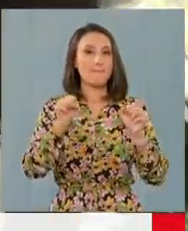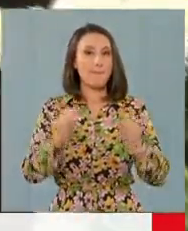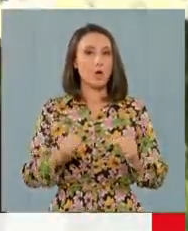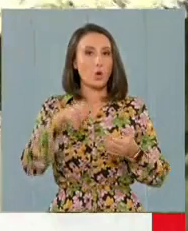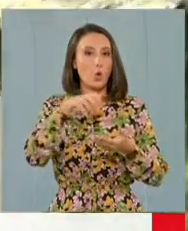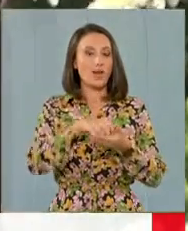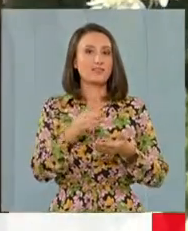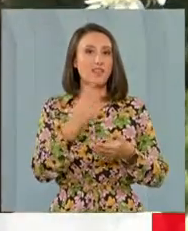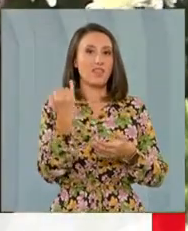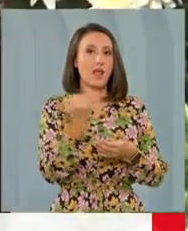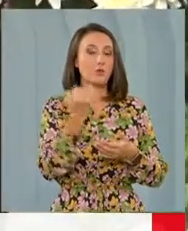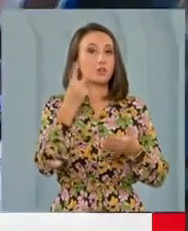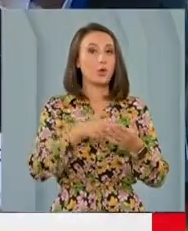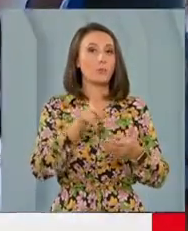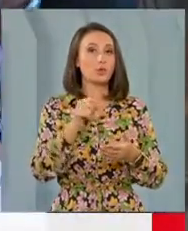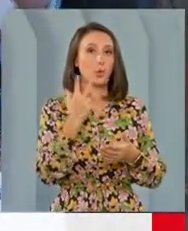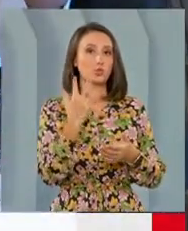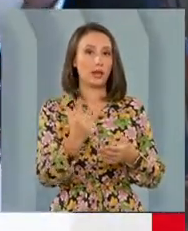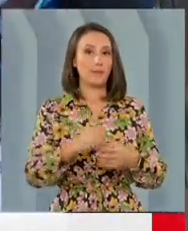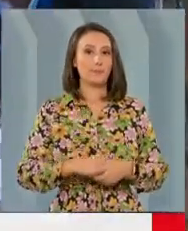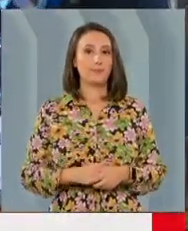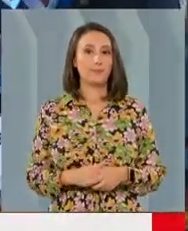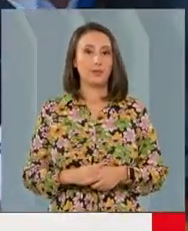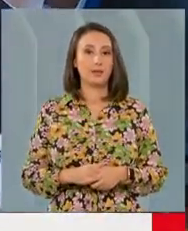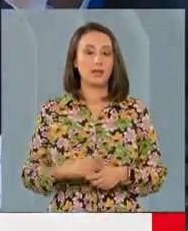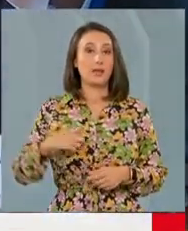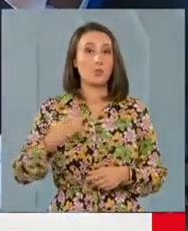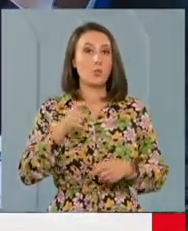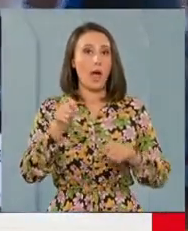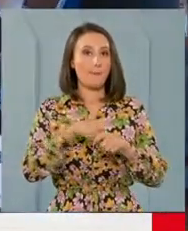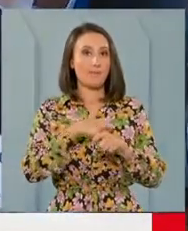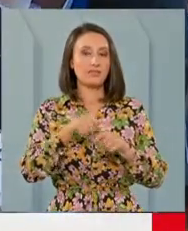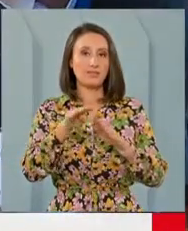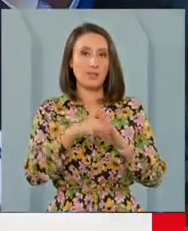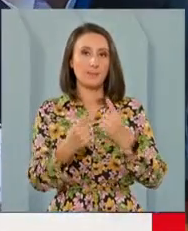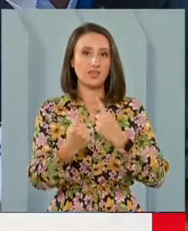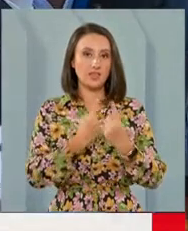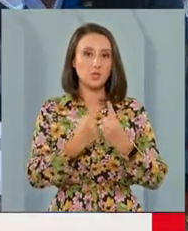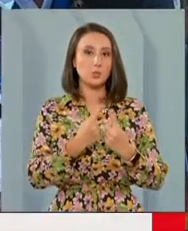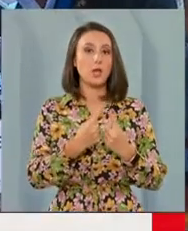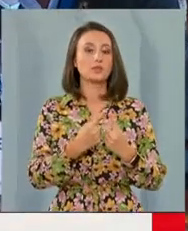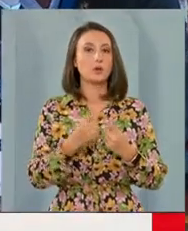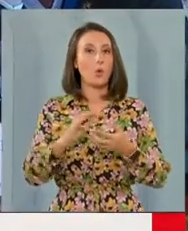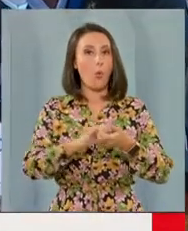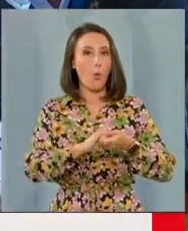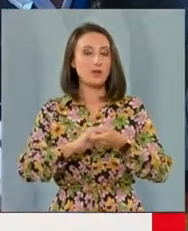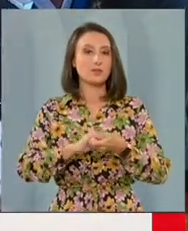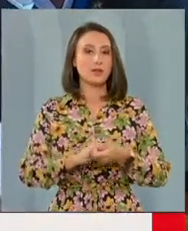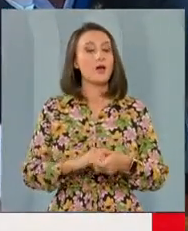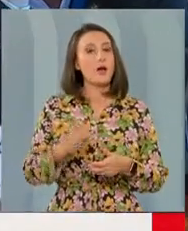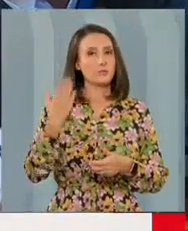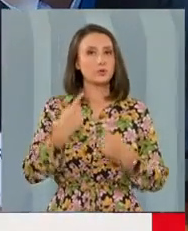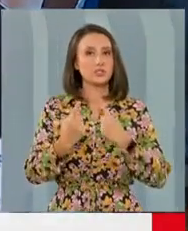la 1 ianuarie 2023. Este un amendament care a fost discutat și la nivelul coaliției, a